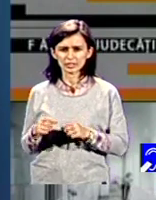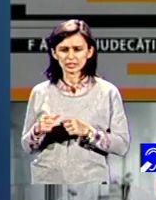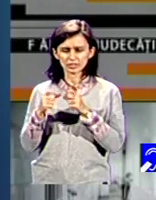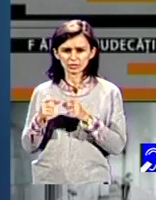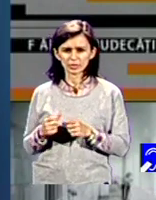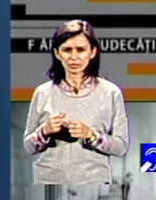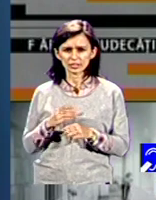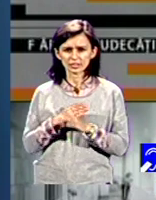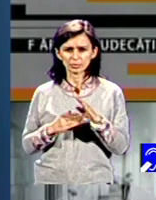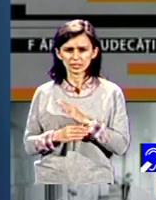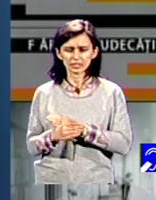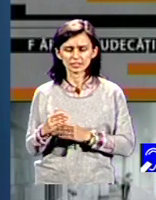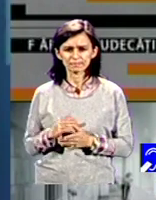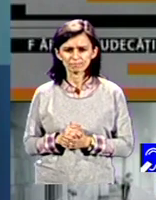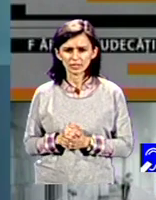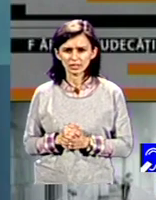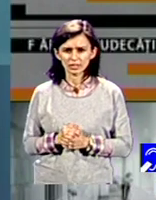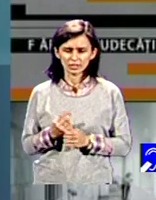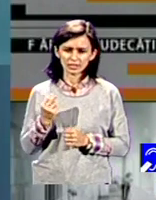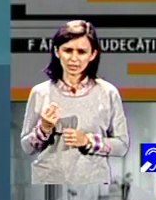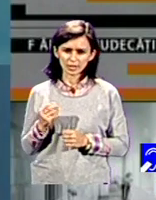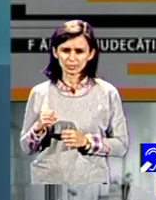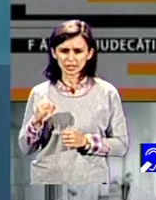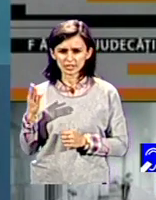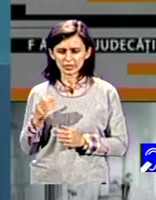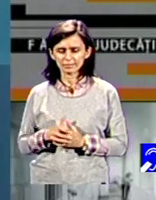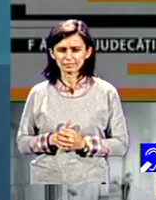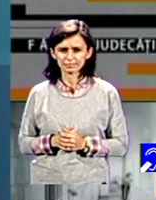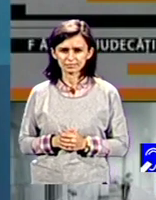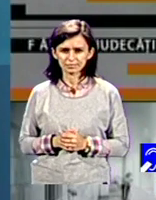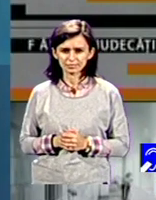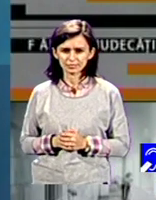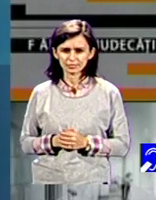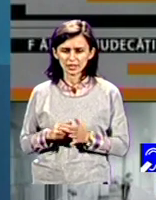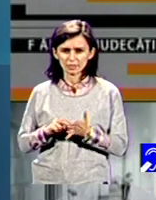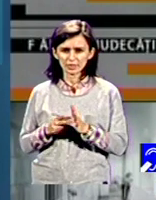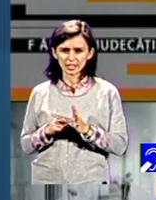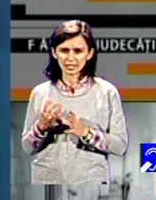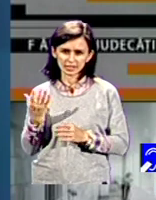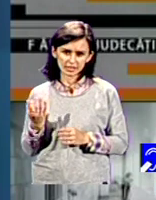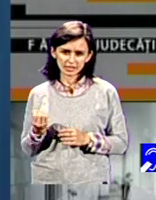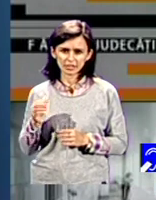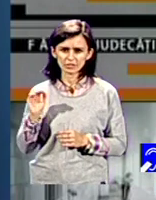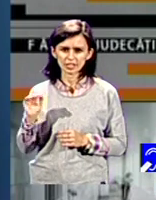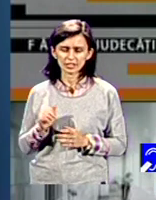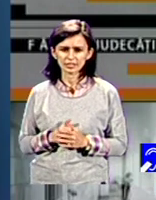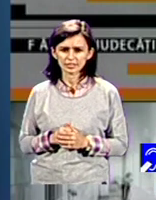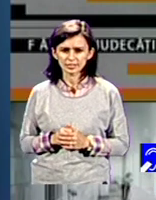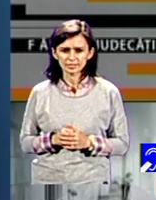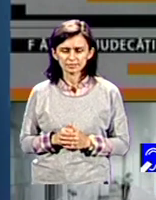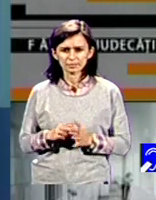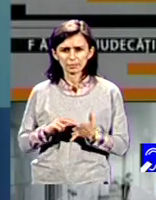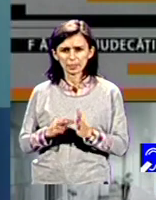Bine ai revenit alături de na Vă salut și eu și bine vom regăsit pe pregătit pentru astăzi am pregătit un